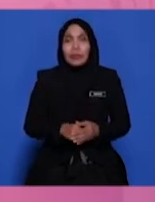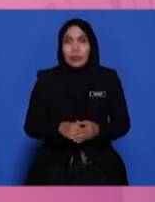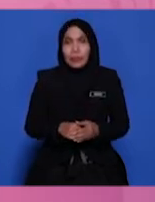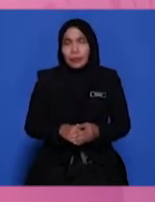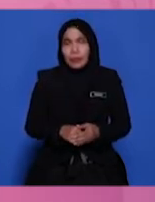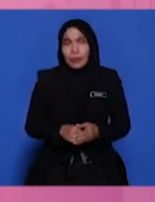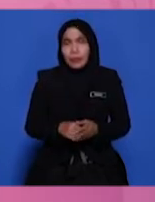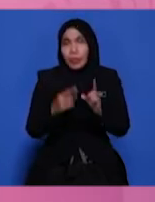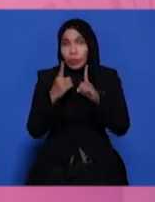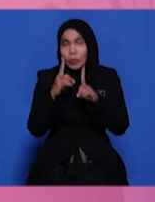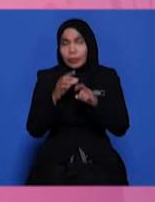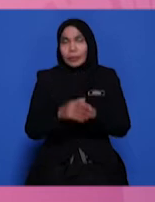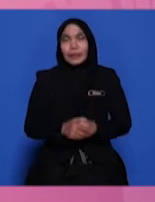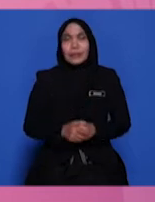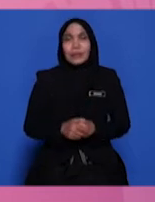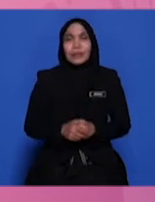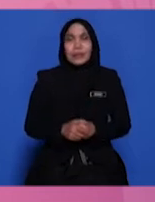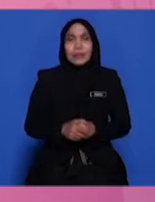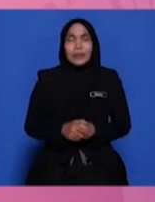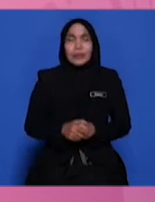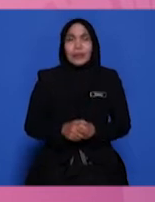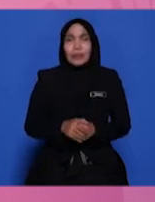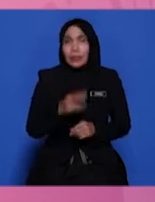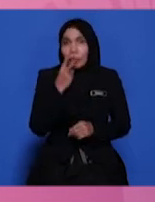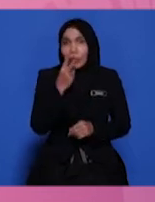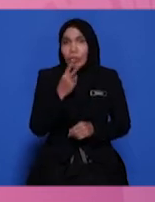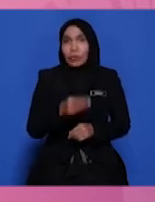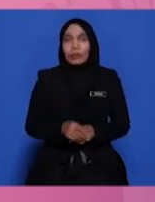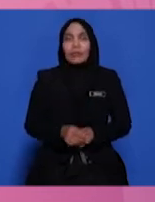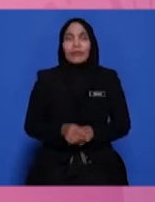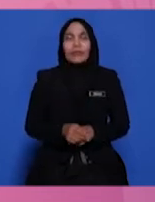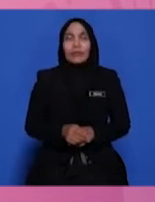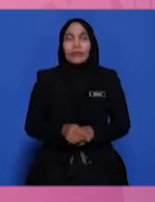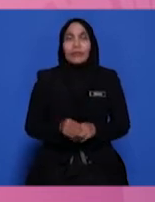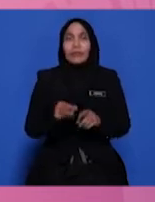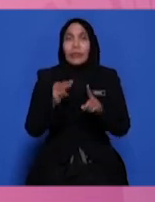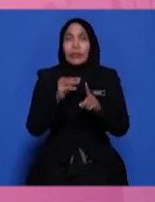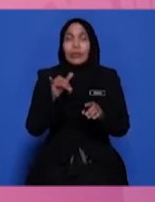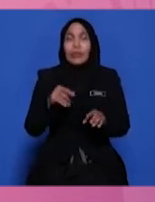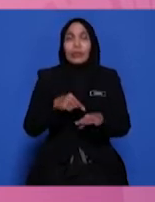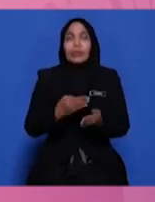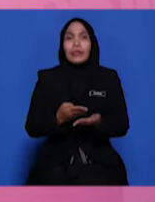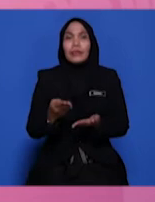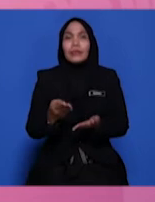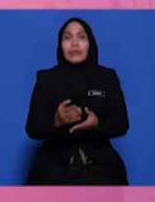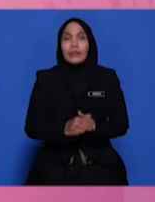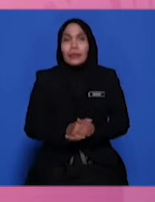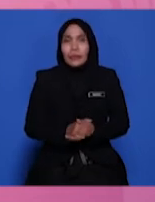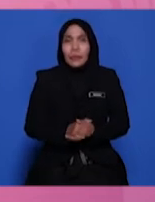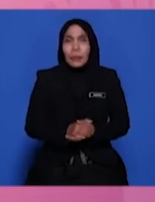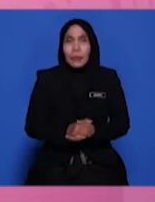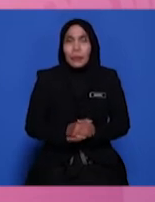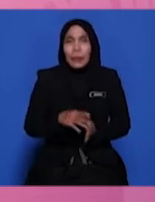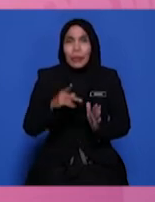ini. Kita lihat maklumat yang diberi. Pendapatan aktif ialah RM2,000. Pendapatan